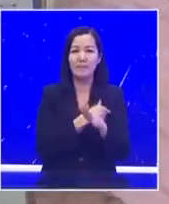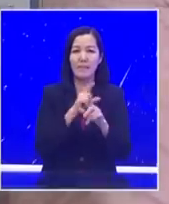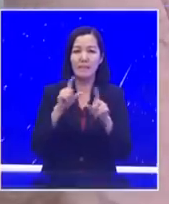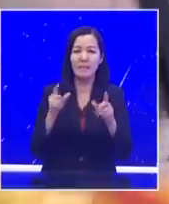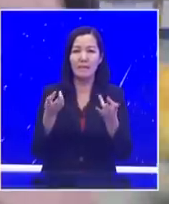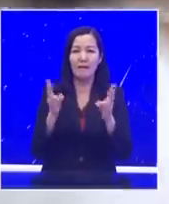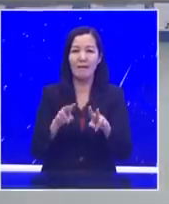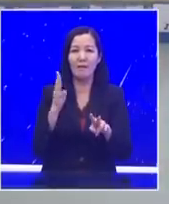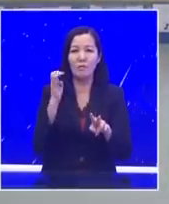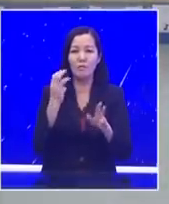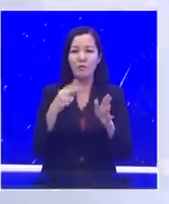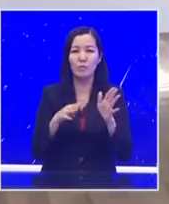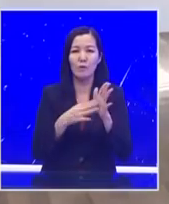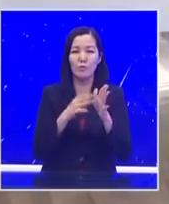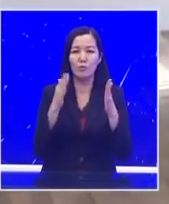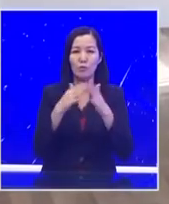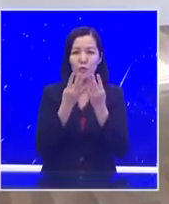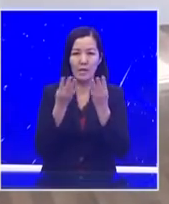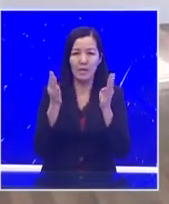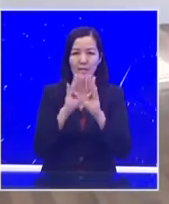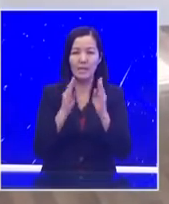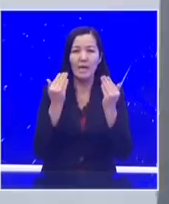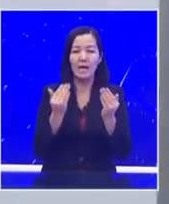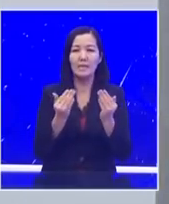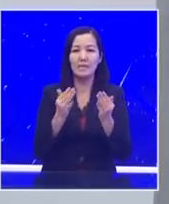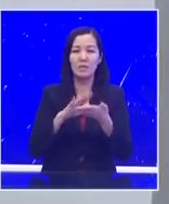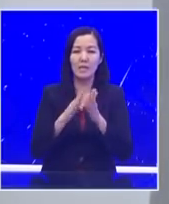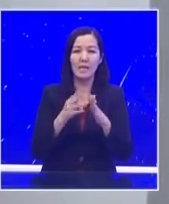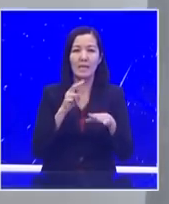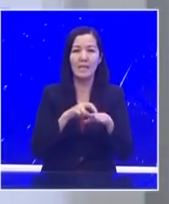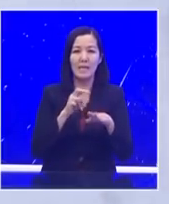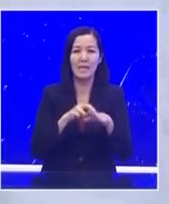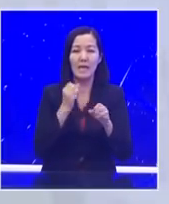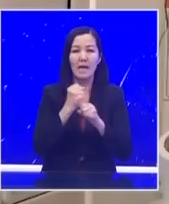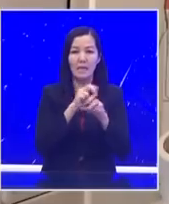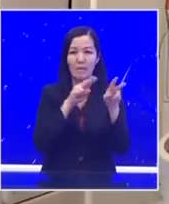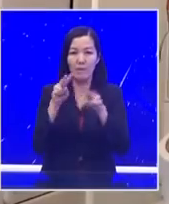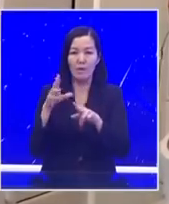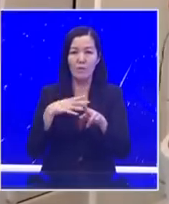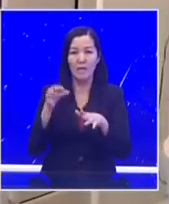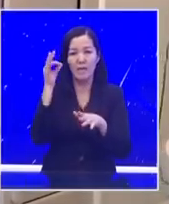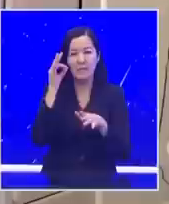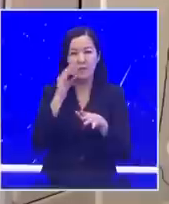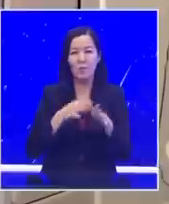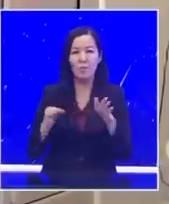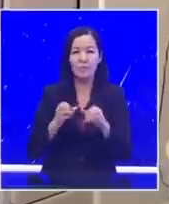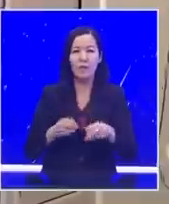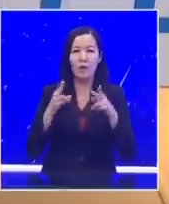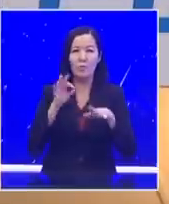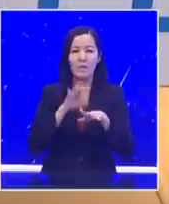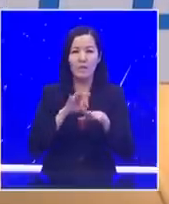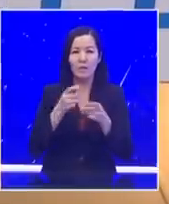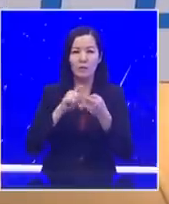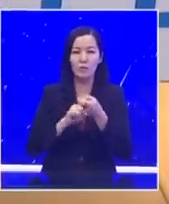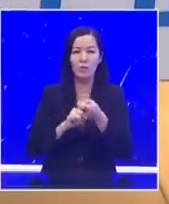қалған 429-ы үй карантинінде. Қазір олардың жағдайы дәрігерлердің қатаң бақылауында. Еске сала кетейік, облыста қауіпті